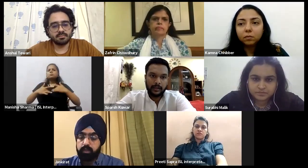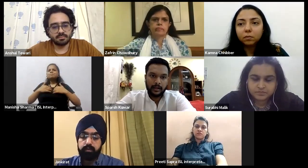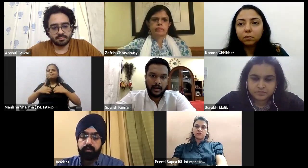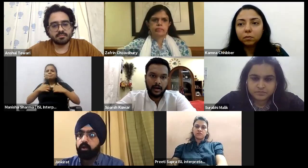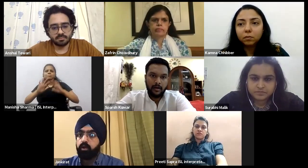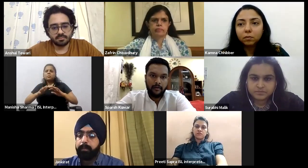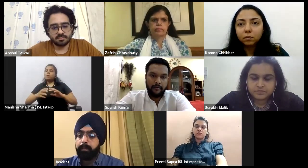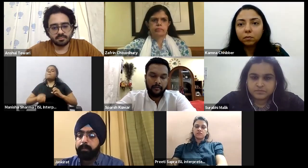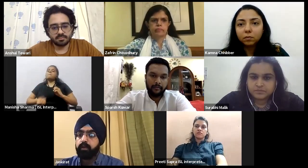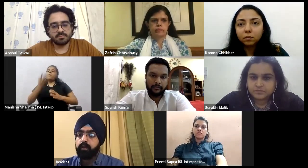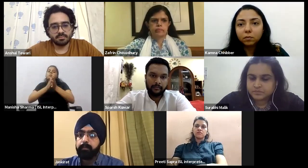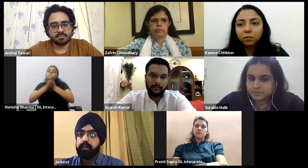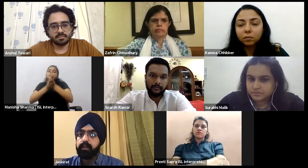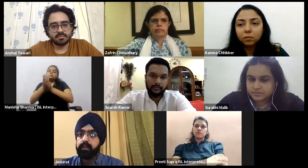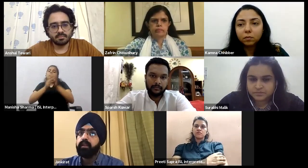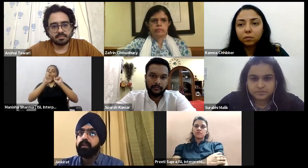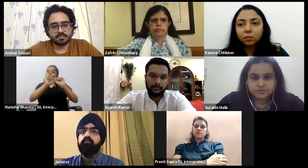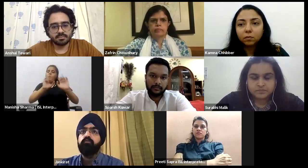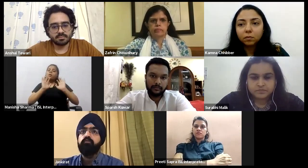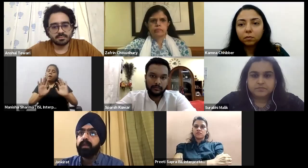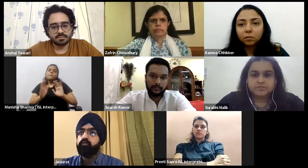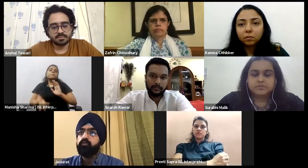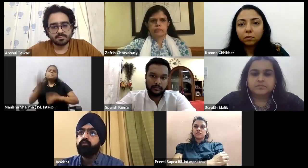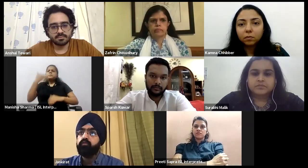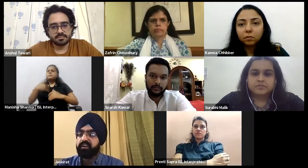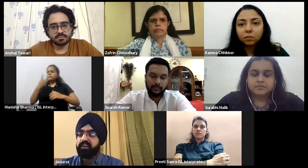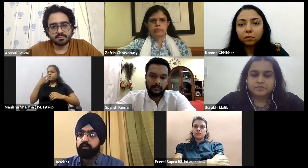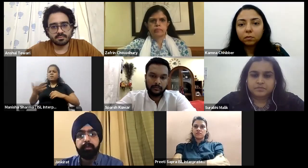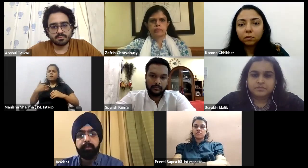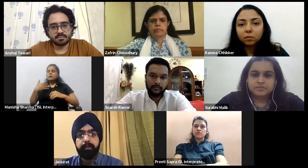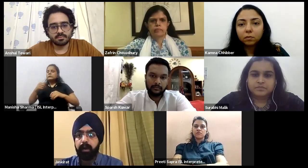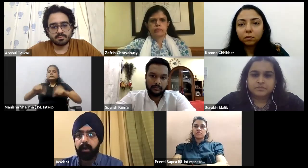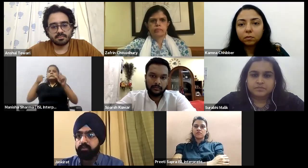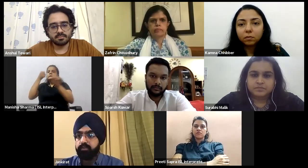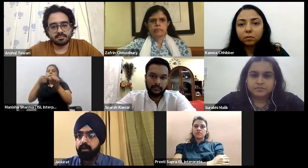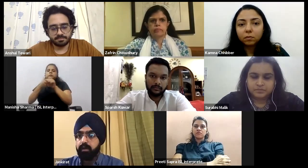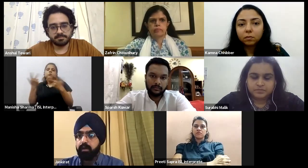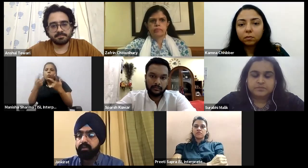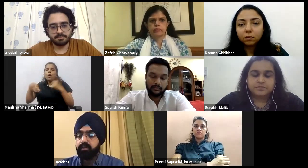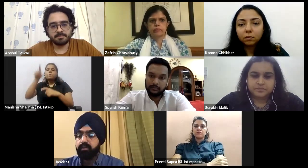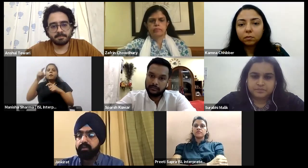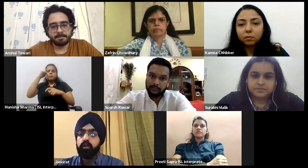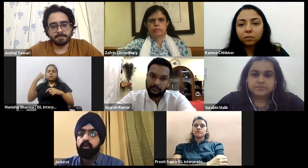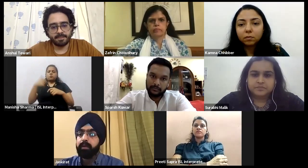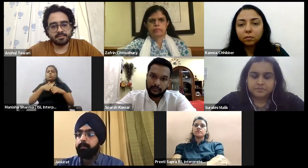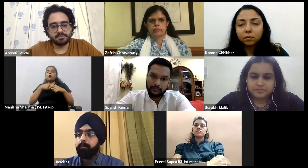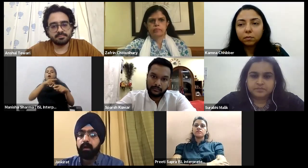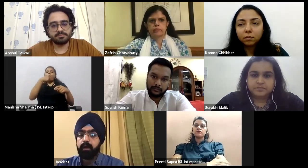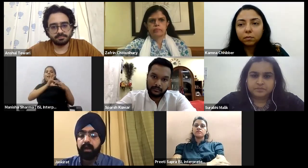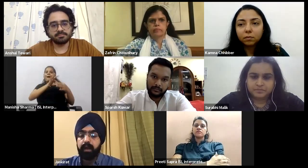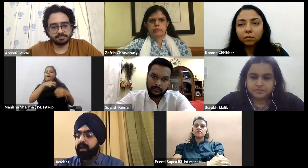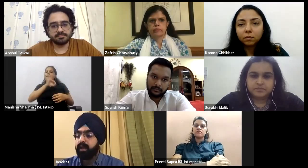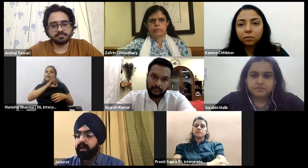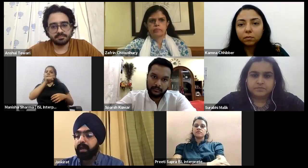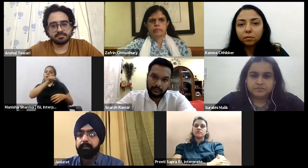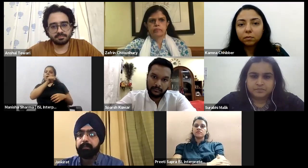motivations here. There's the biggest one of them, and the one that we've not been able to fight successfully, is confirmation bias. किसी ने already अपना मन बना दिया